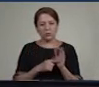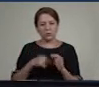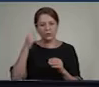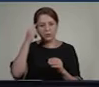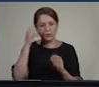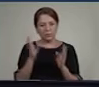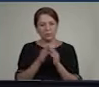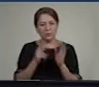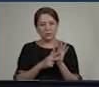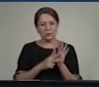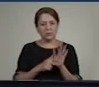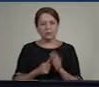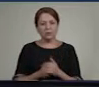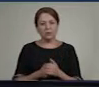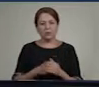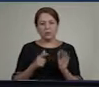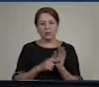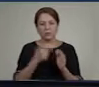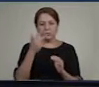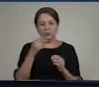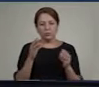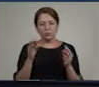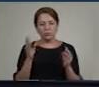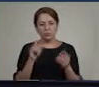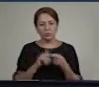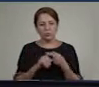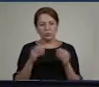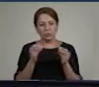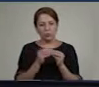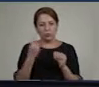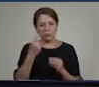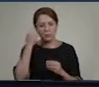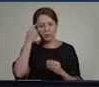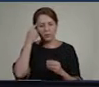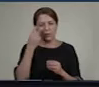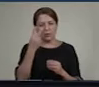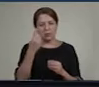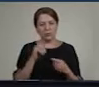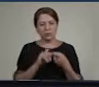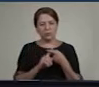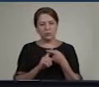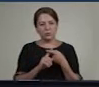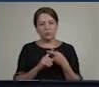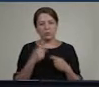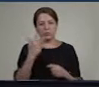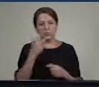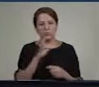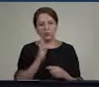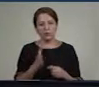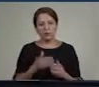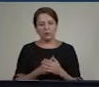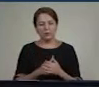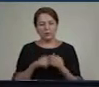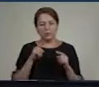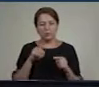bilan 8. 7 ga 3 ni qo'shsak 10, 1 dildi, 2 ni qo'shsak 3. Demak,